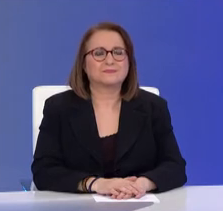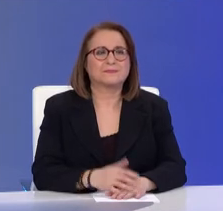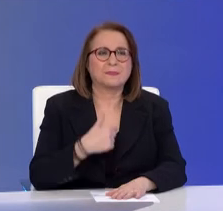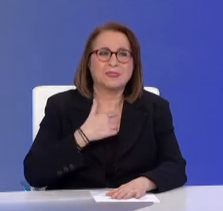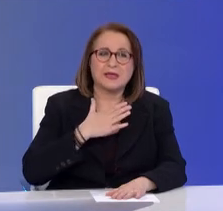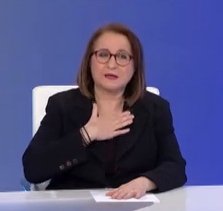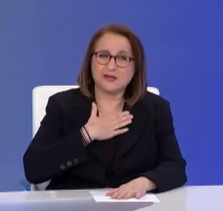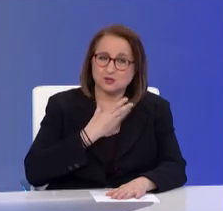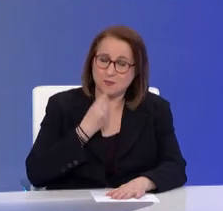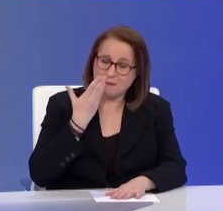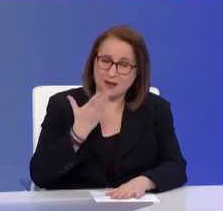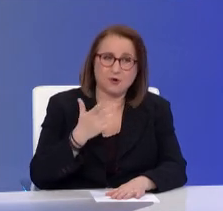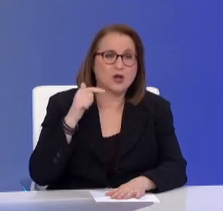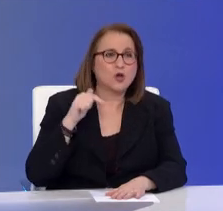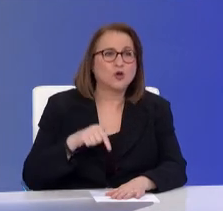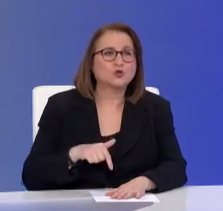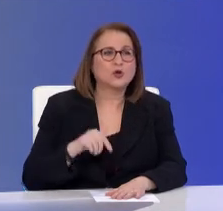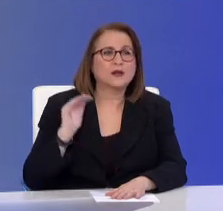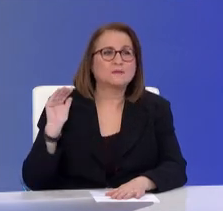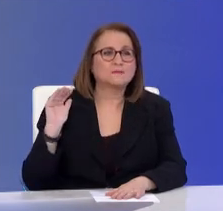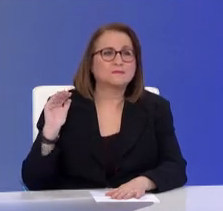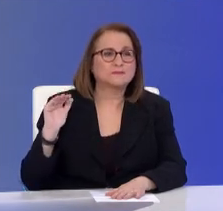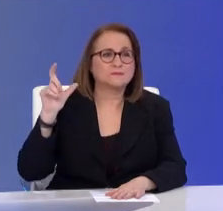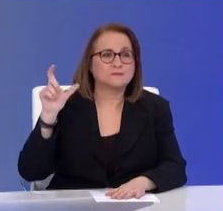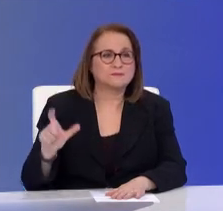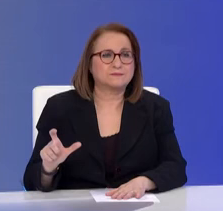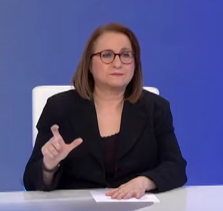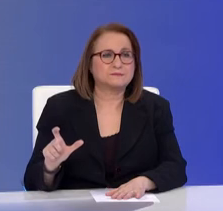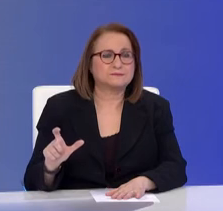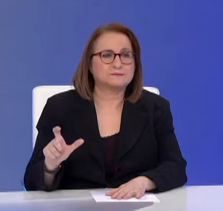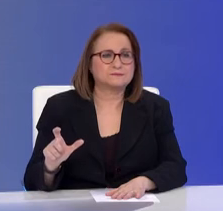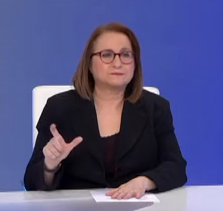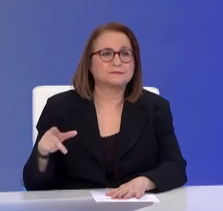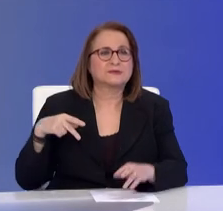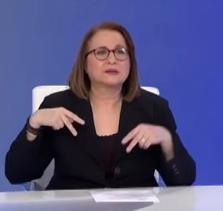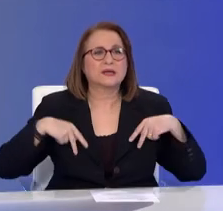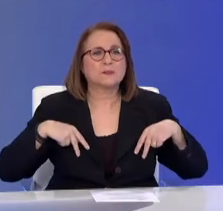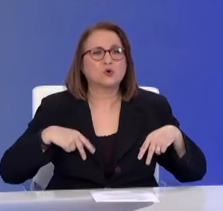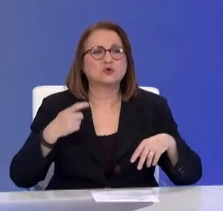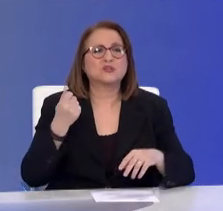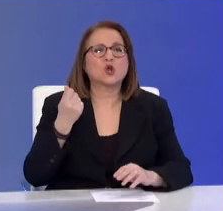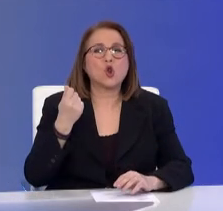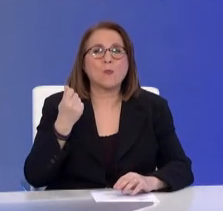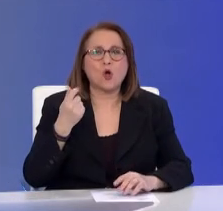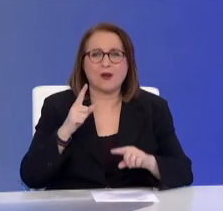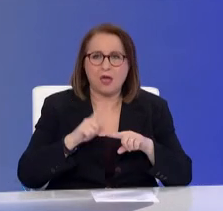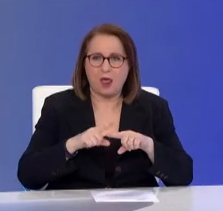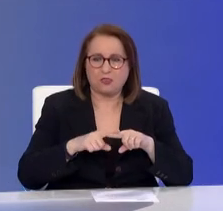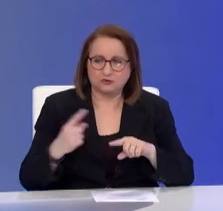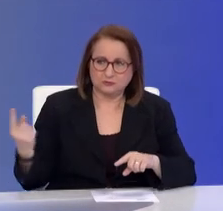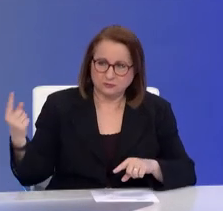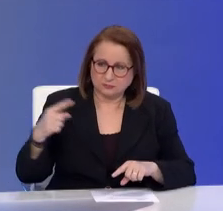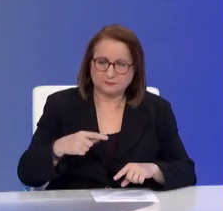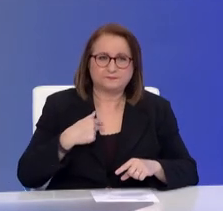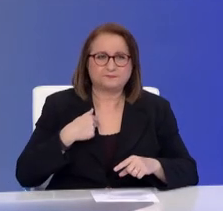Συγχαρητήρια και σας ευχαριστούμε πολύ. Ο Υπουργός Οικονομικών της Ελλάδος,